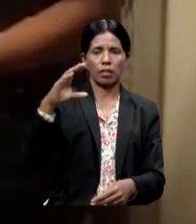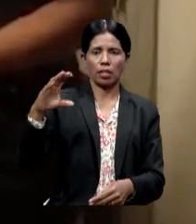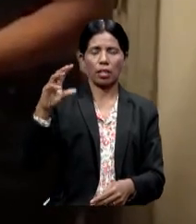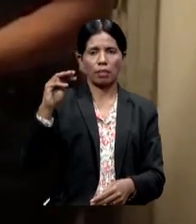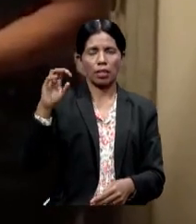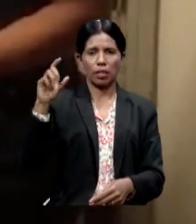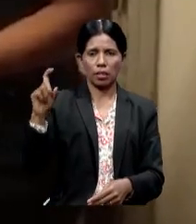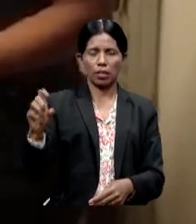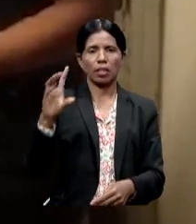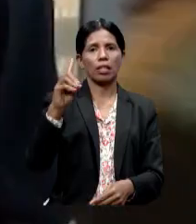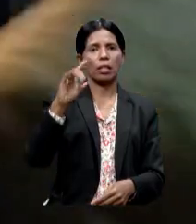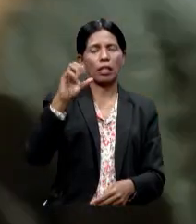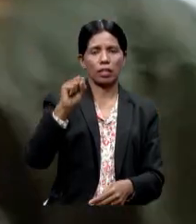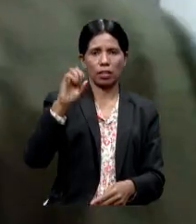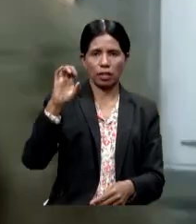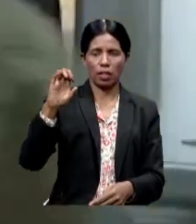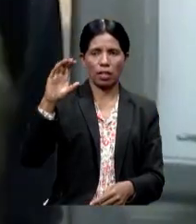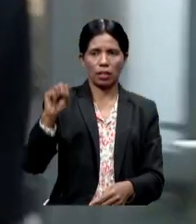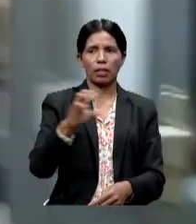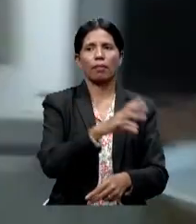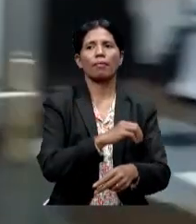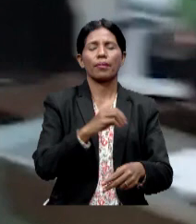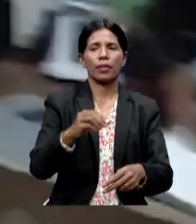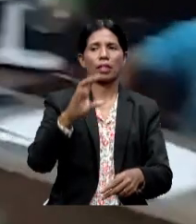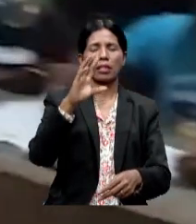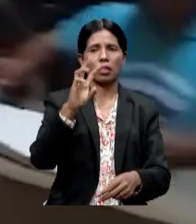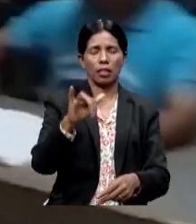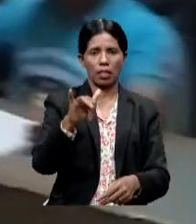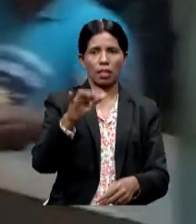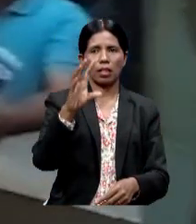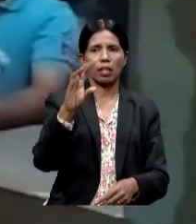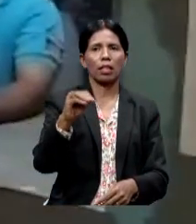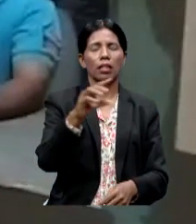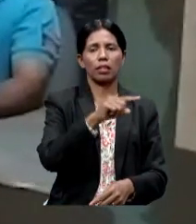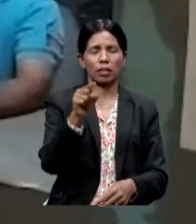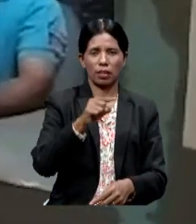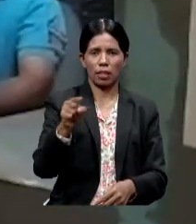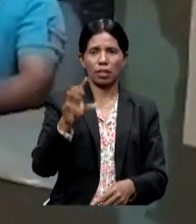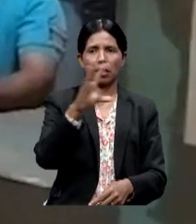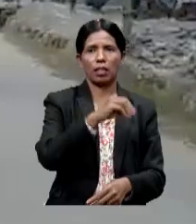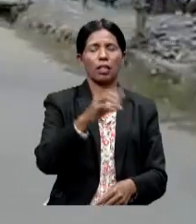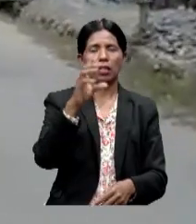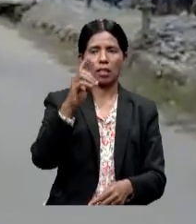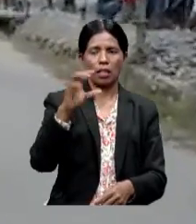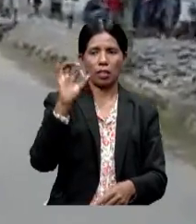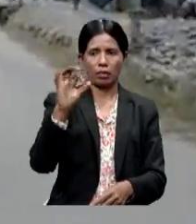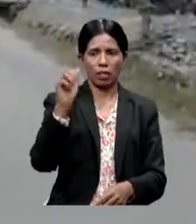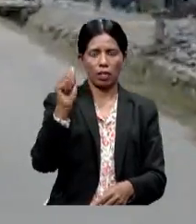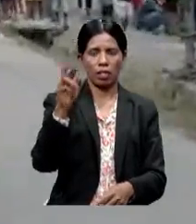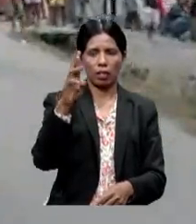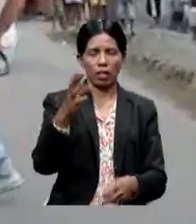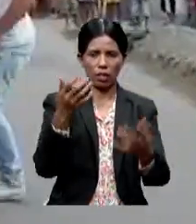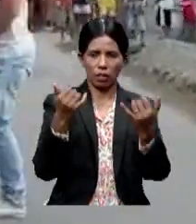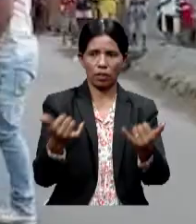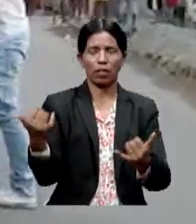FCM6, DSCS, YDKS, JMS6, no DFAR.